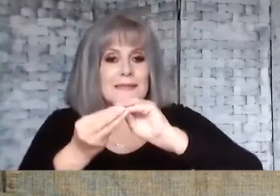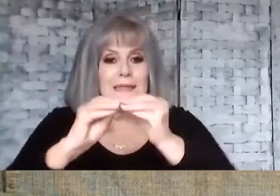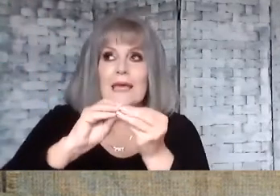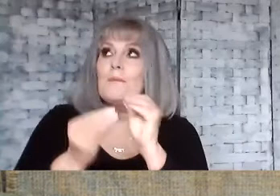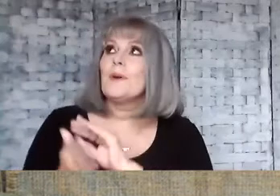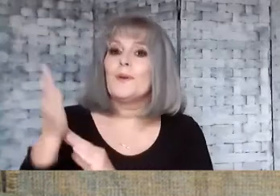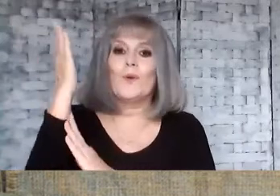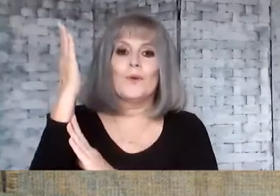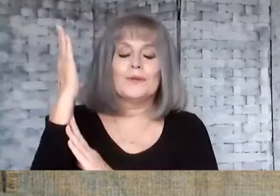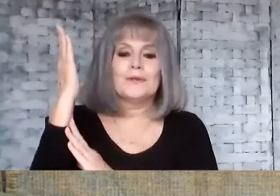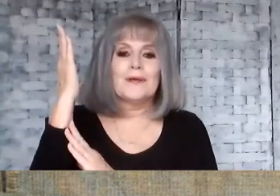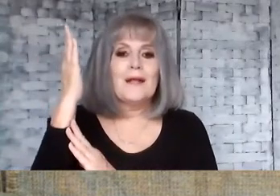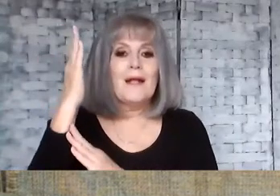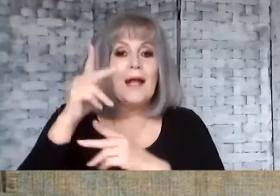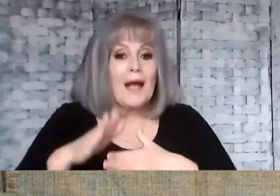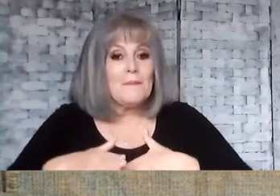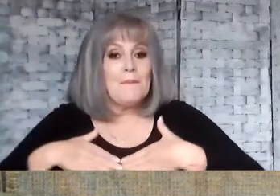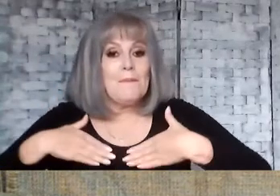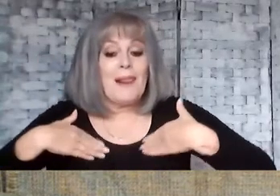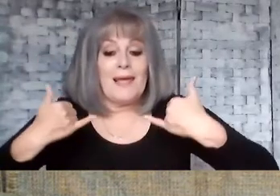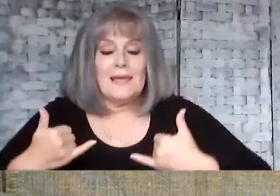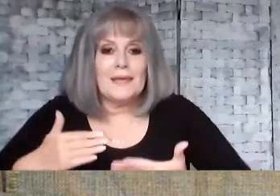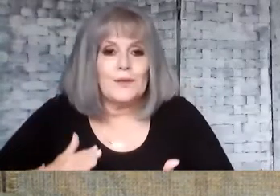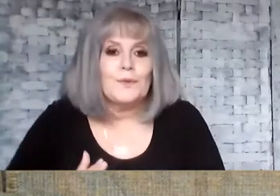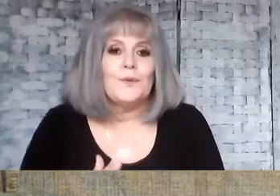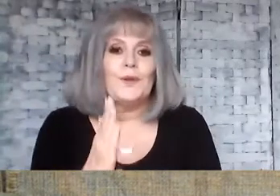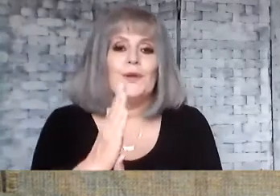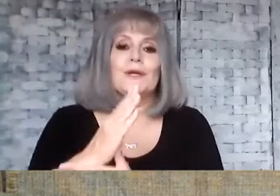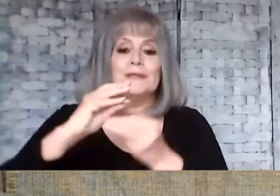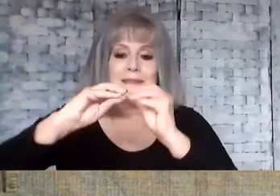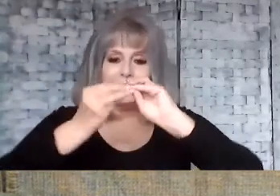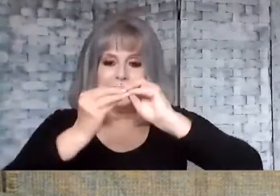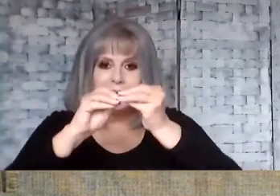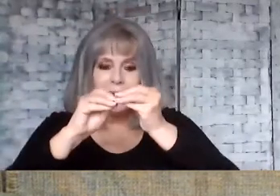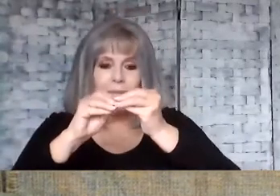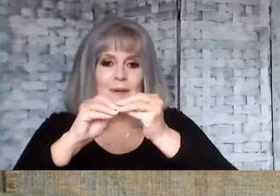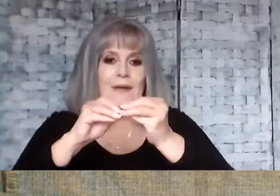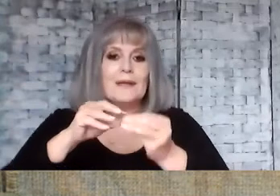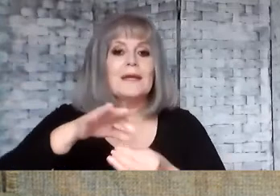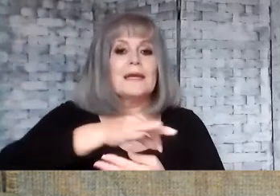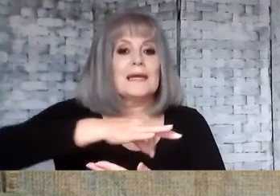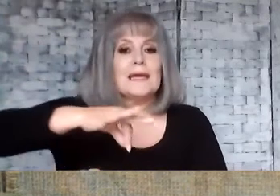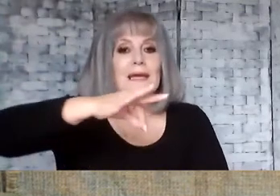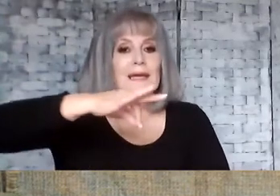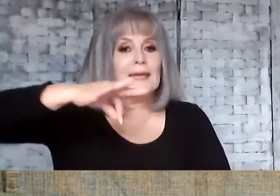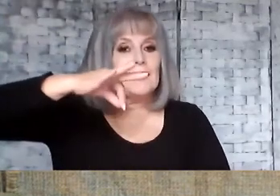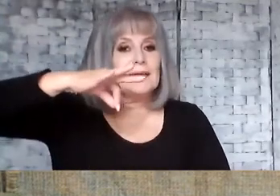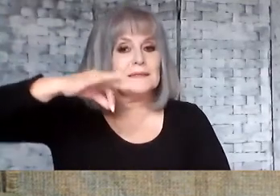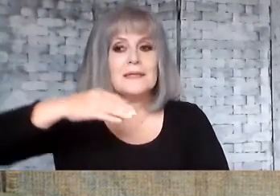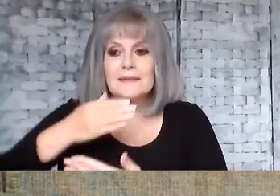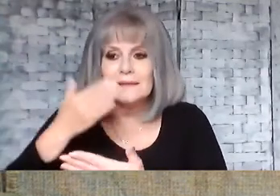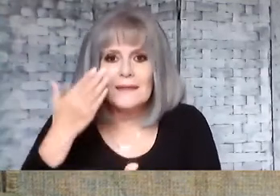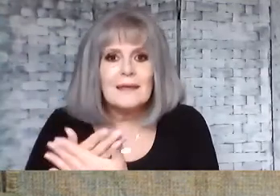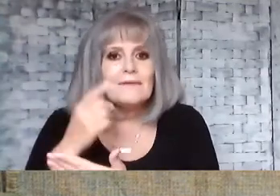weer, hy woon hier deur sy Skepper Gees, en jy kan verwag dat hier lewe